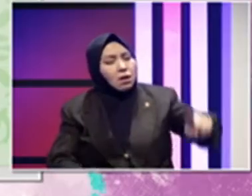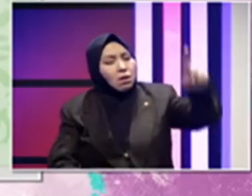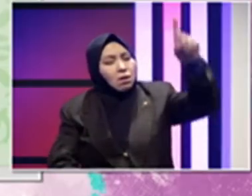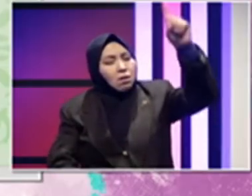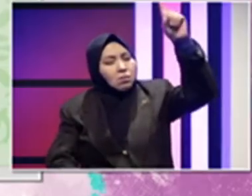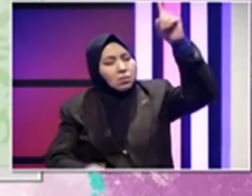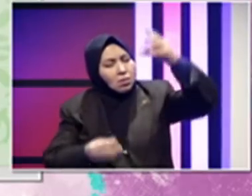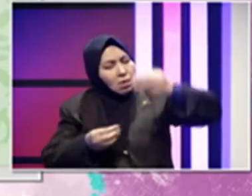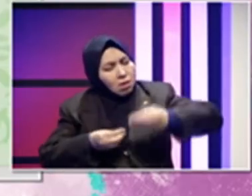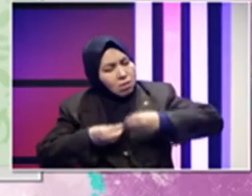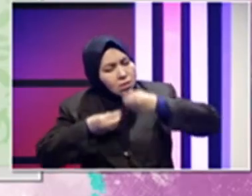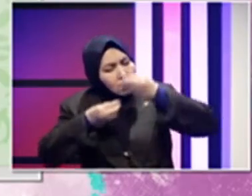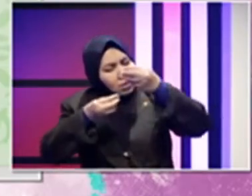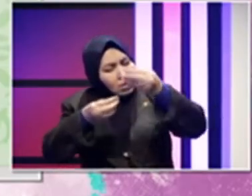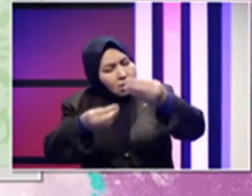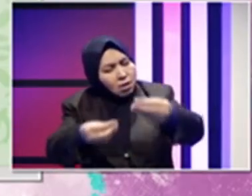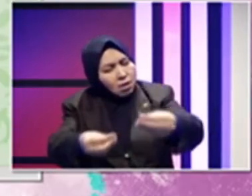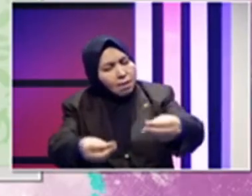مِمَّا